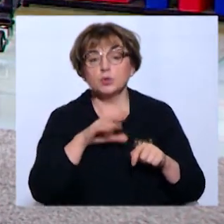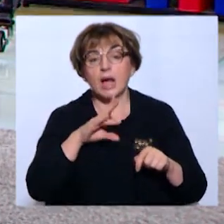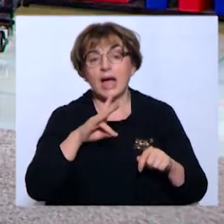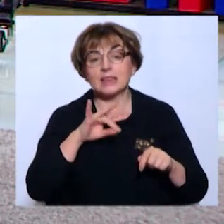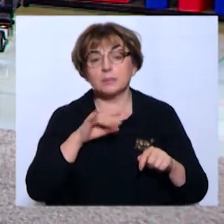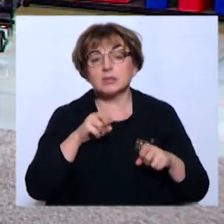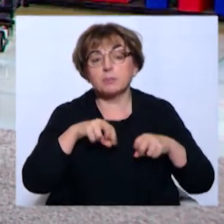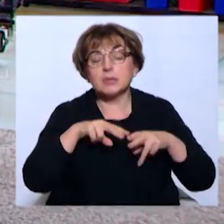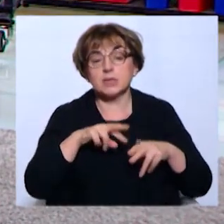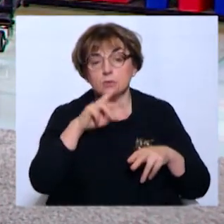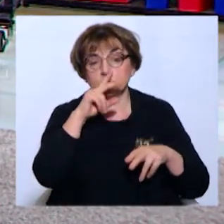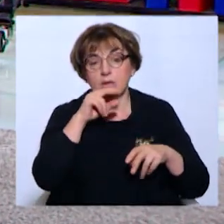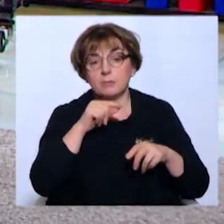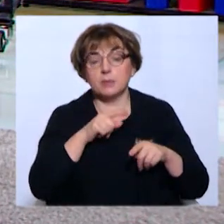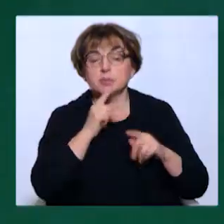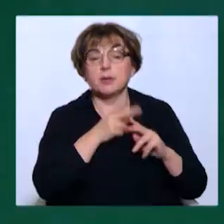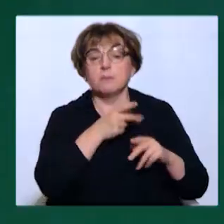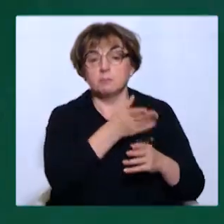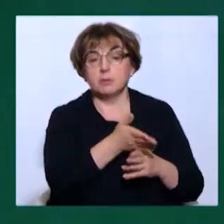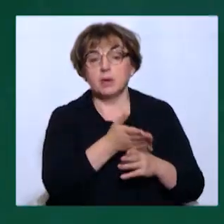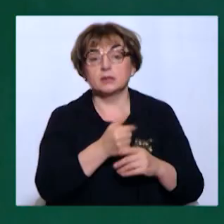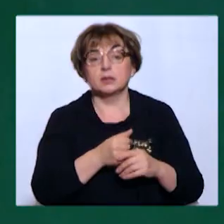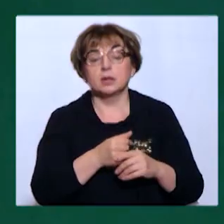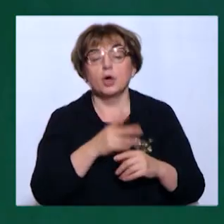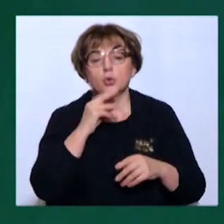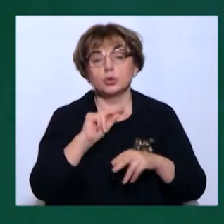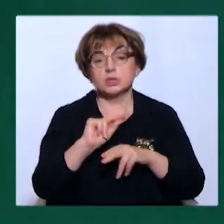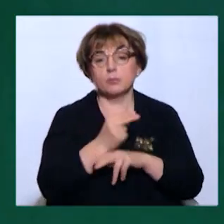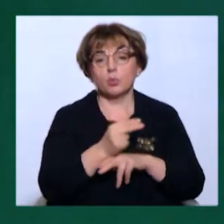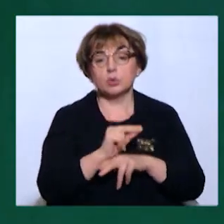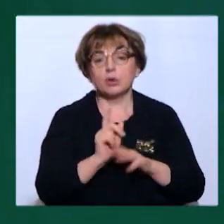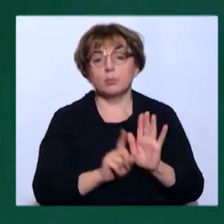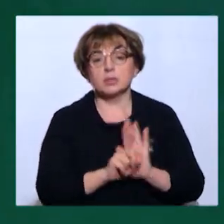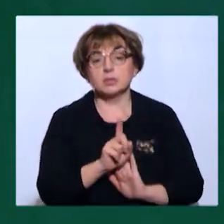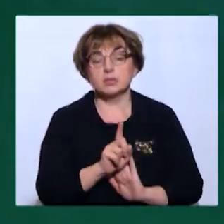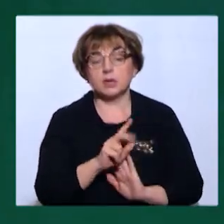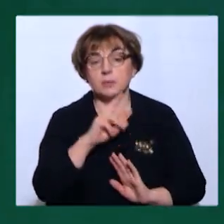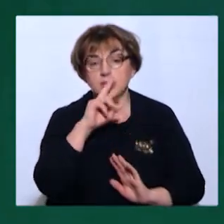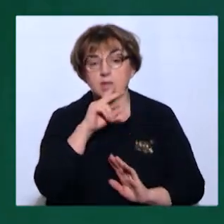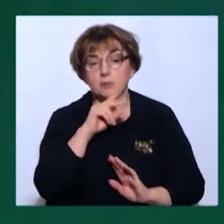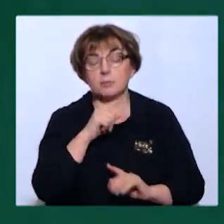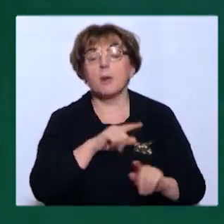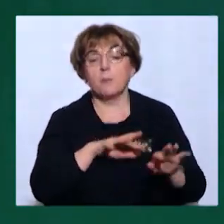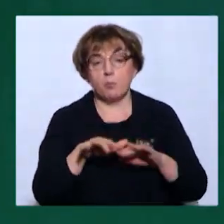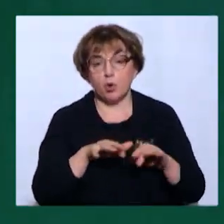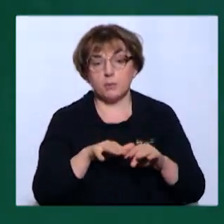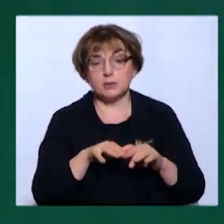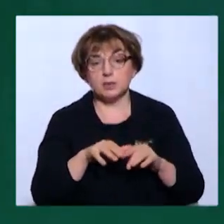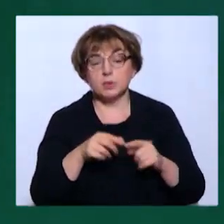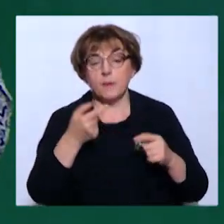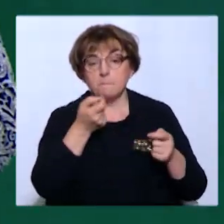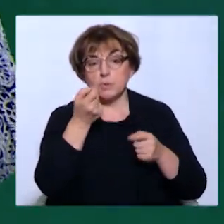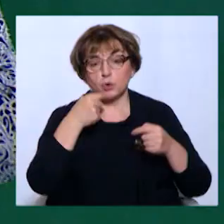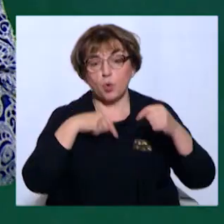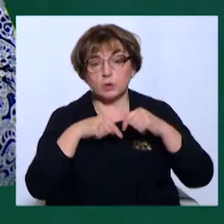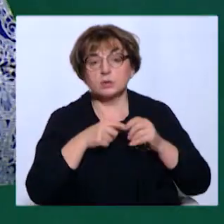ანტიბიოტიკების, მედიკამენტების მიმართ. აი, როდესაც მკურნალობას იწყებენ, წამლები მოქმედებს